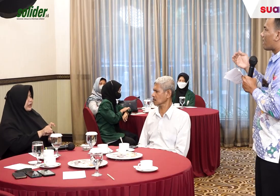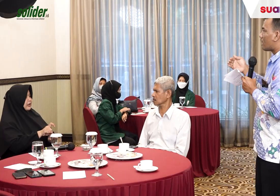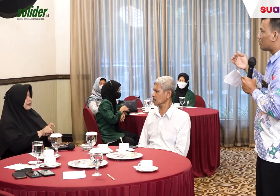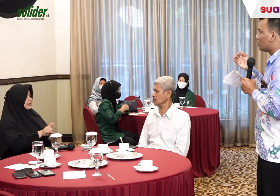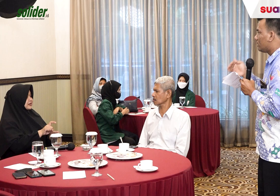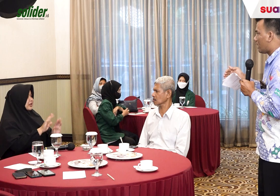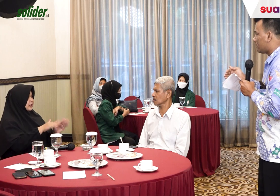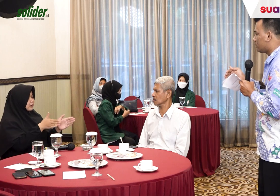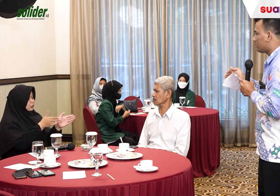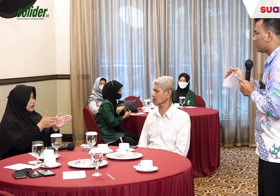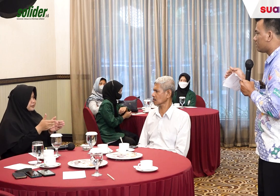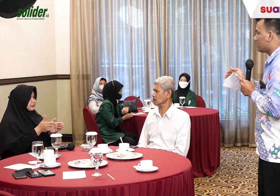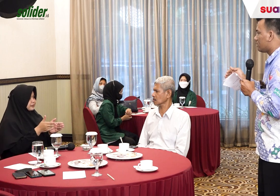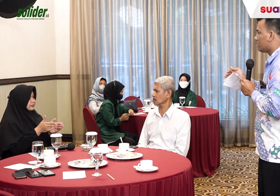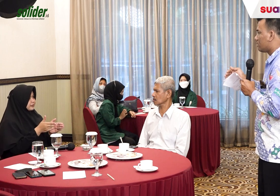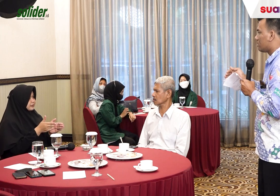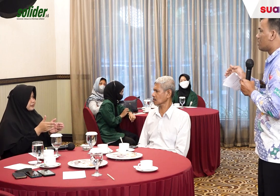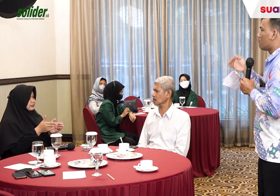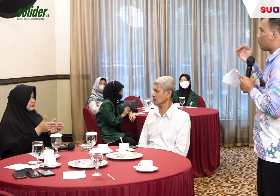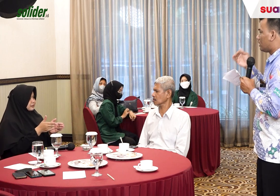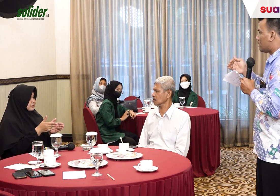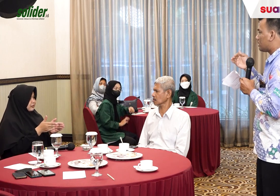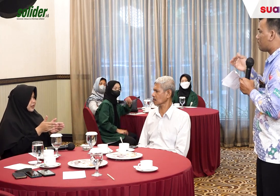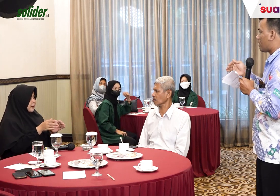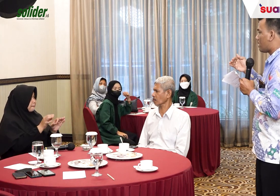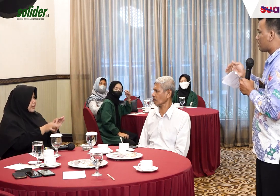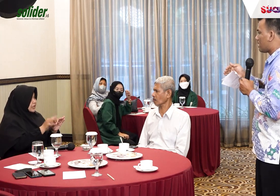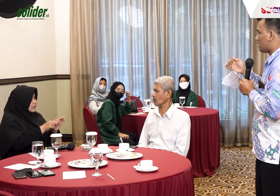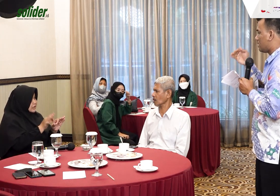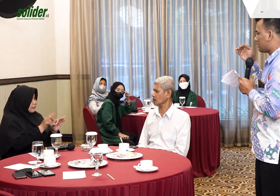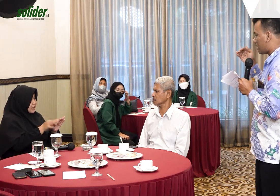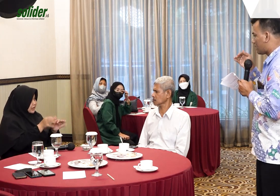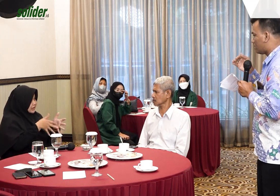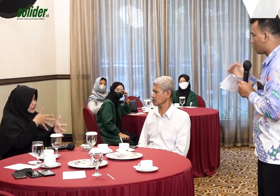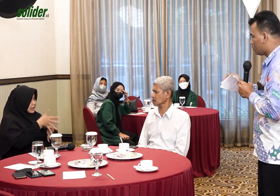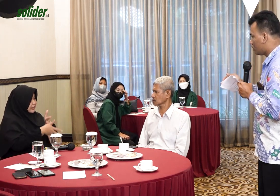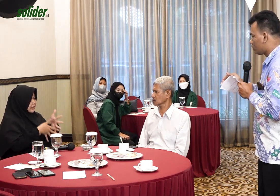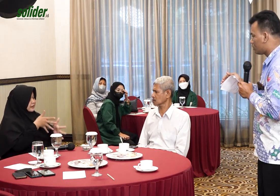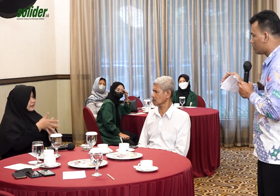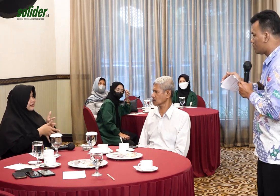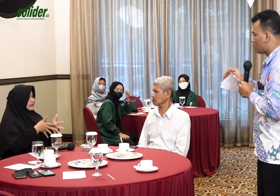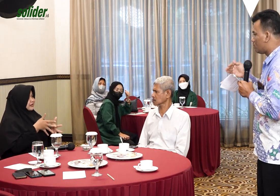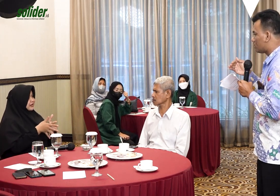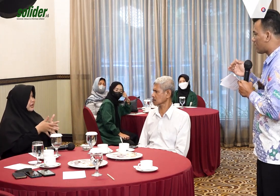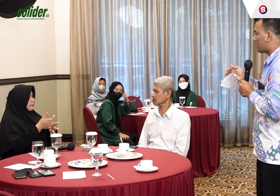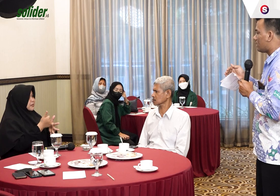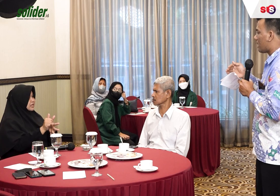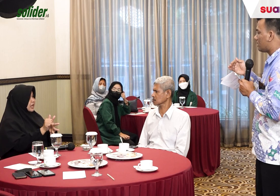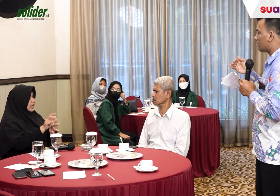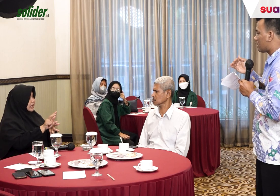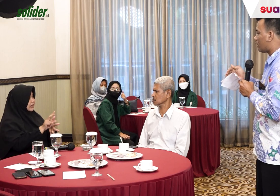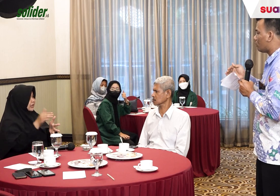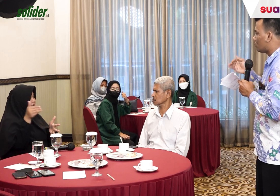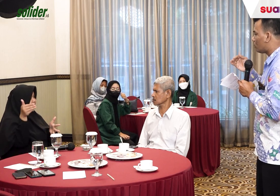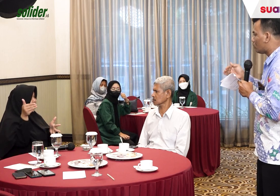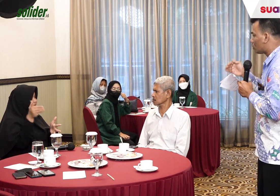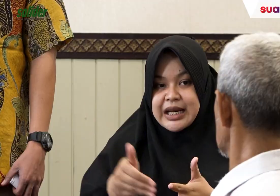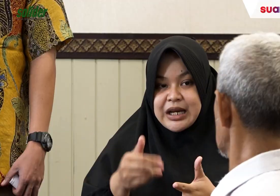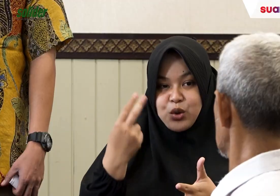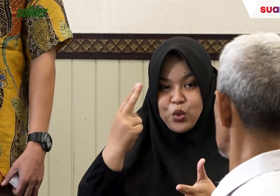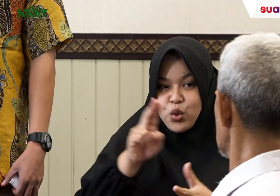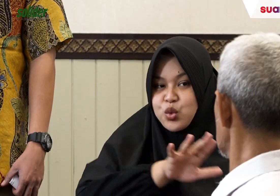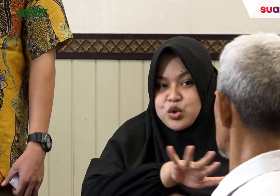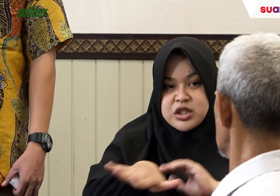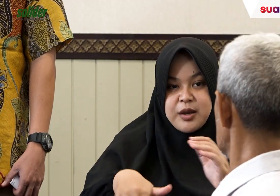Apakah kemudian kita Hai penerjemah bahasa isyarat itu bisa dihadirkan untuk